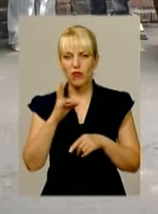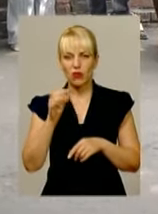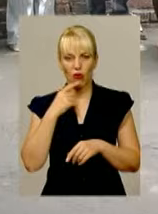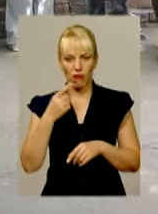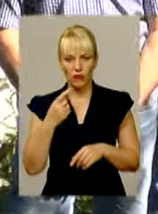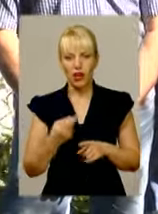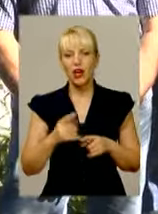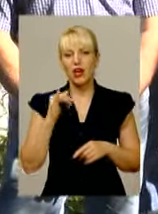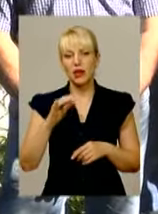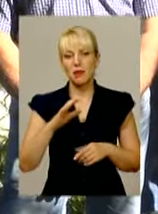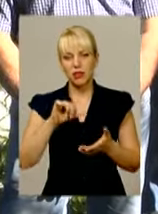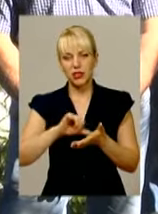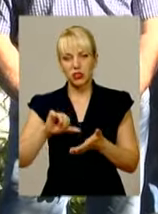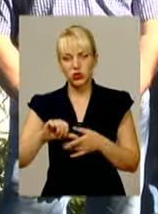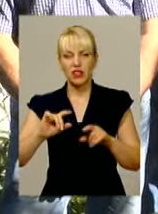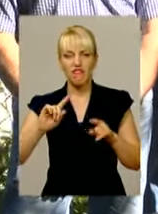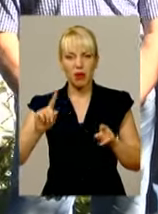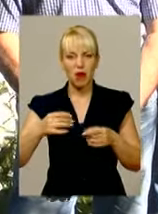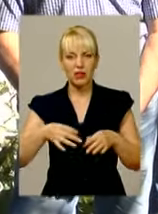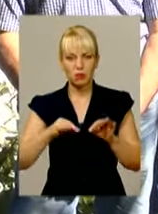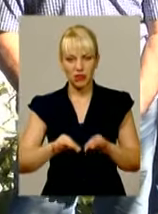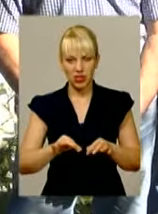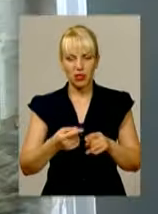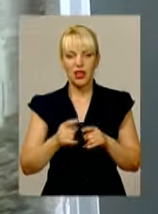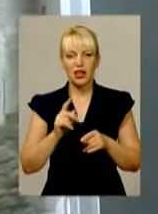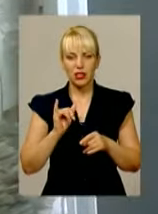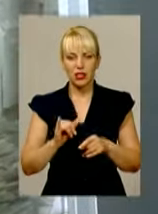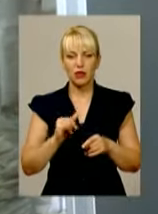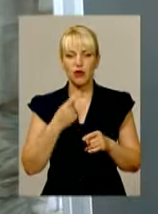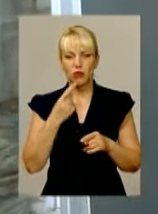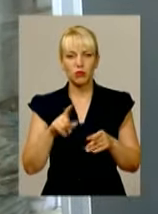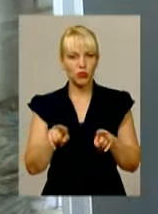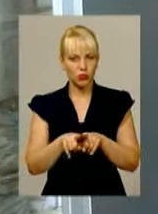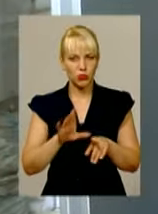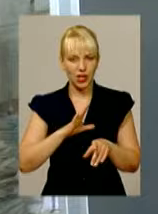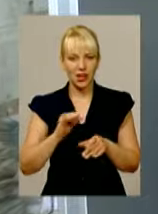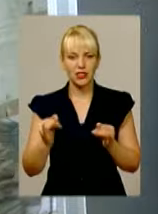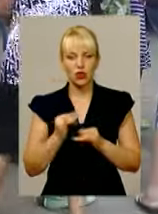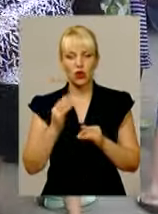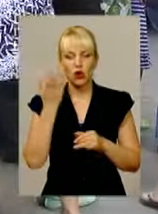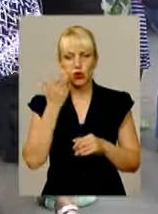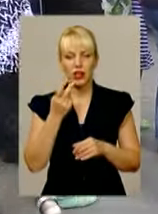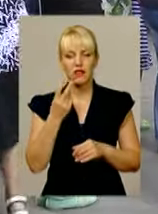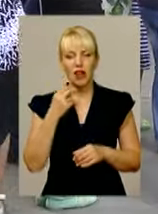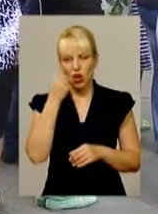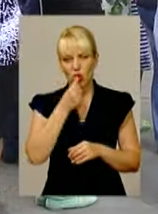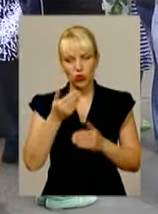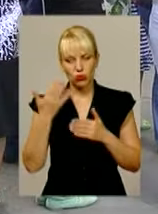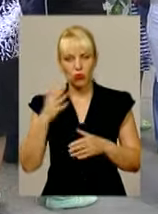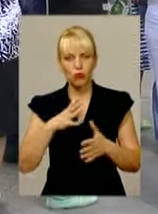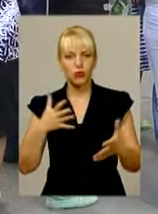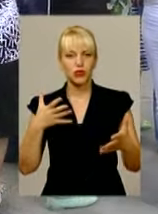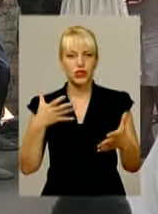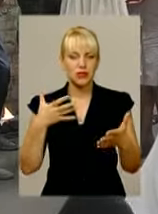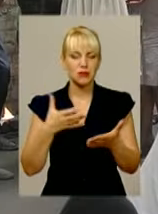справедливості. Бояться повторення історії із Дмитром Червонюком, котрий два роки тому насмерть забив перехожого та досі перебуває на